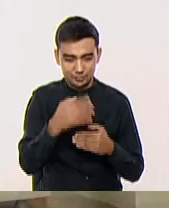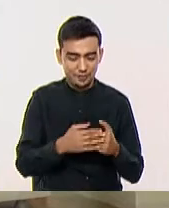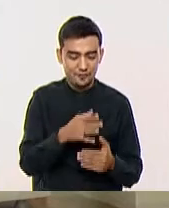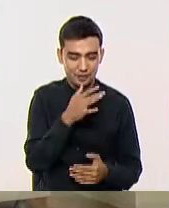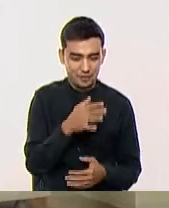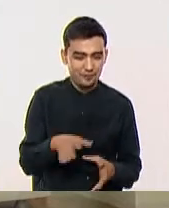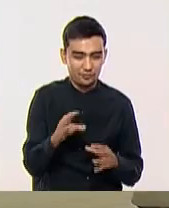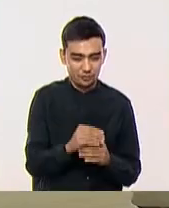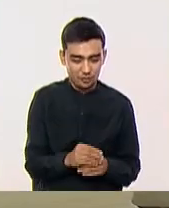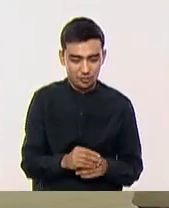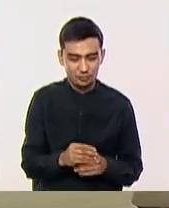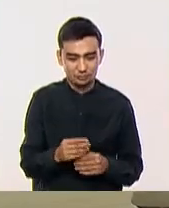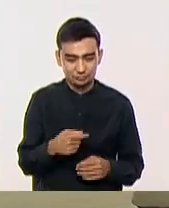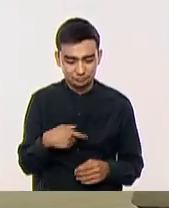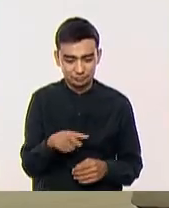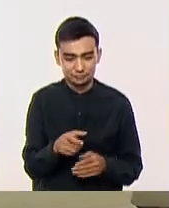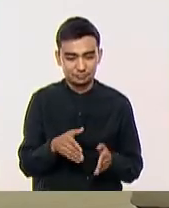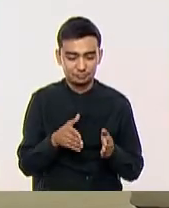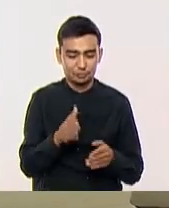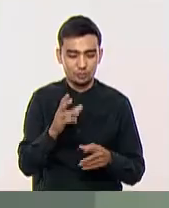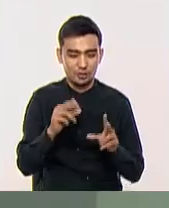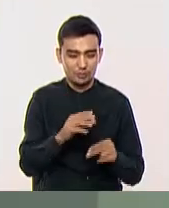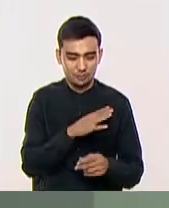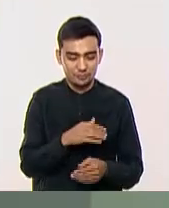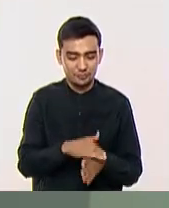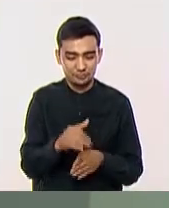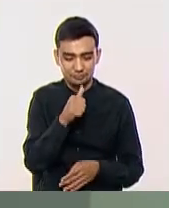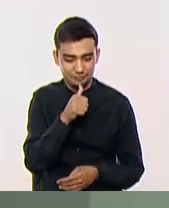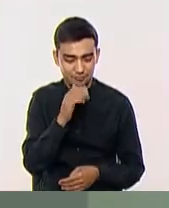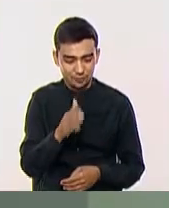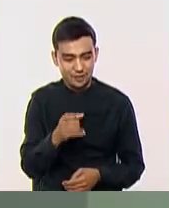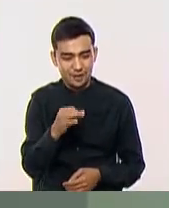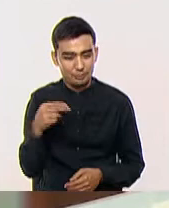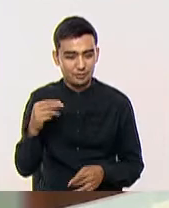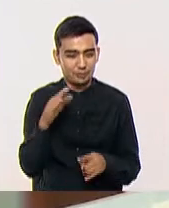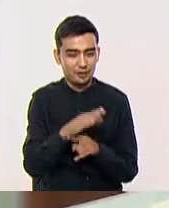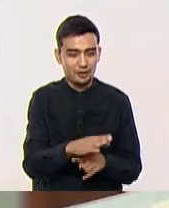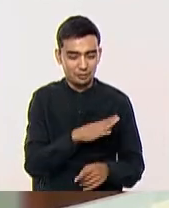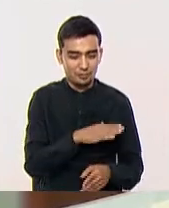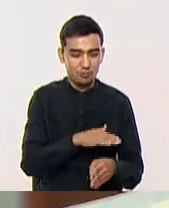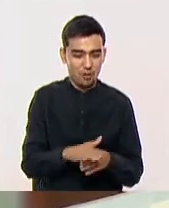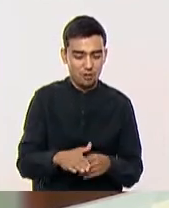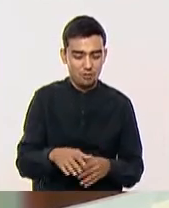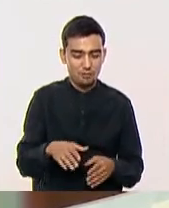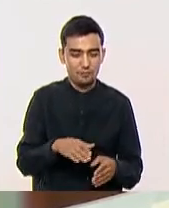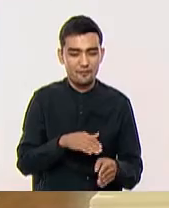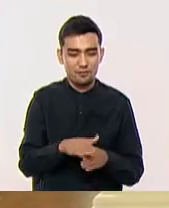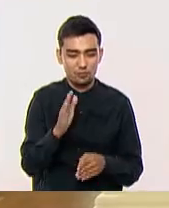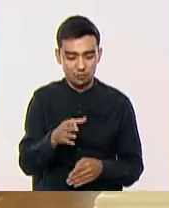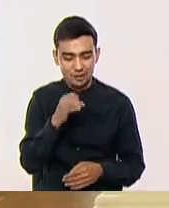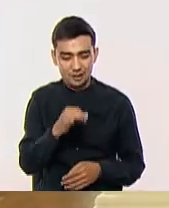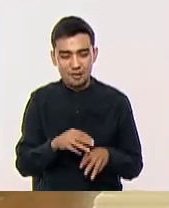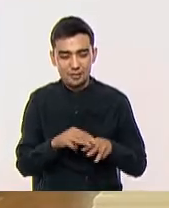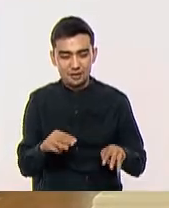уақытта бәрін бір жолға қойып жүйелеймін деп уәдетті. Айтуынша, президент берген тапсырма толық орындалады. Сондай-ақ